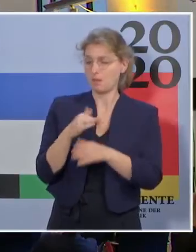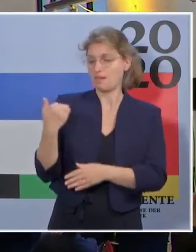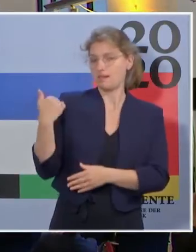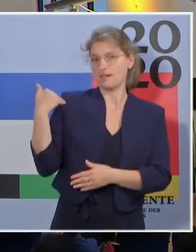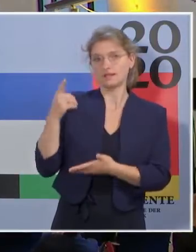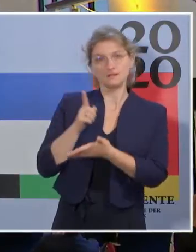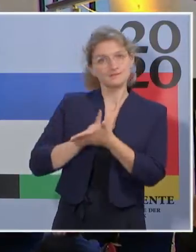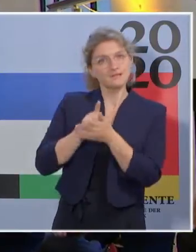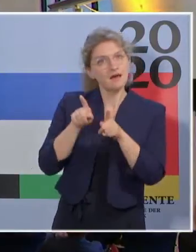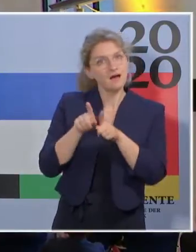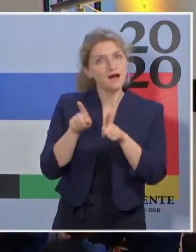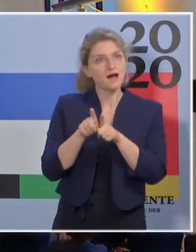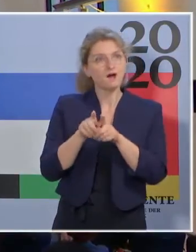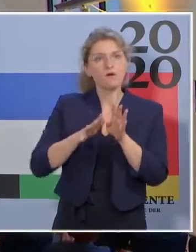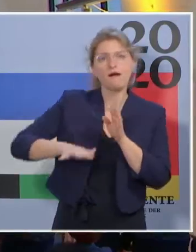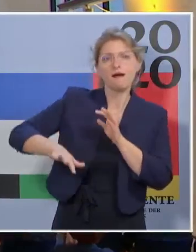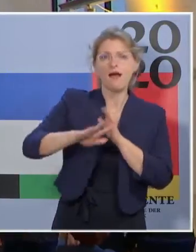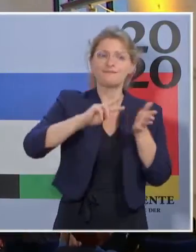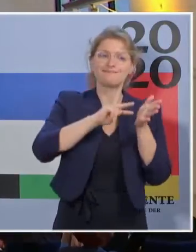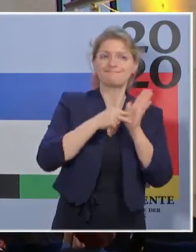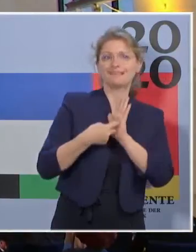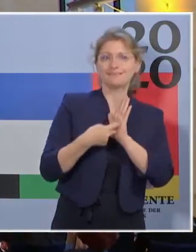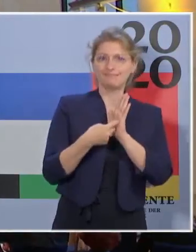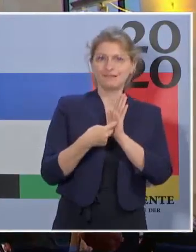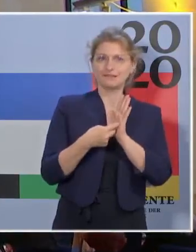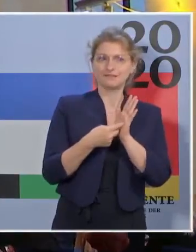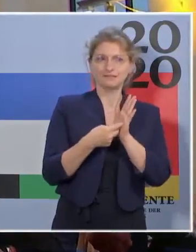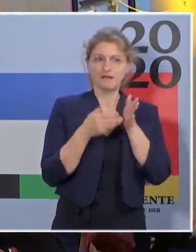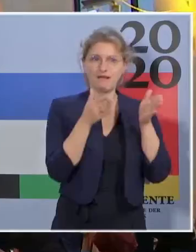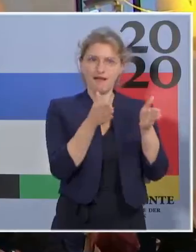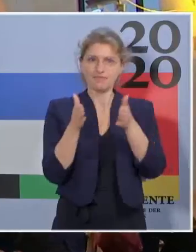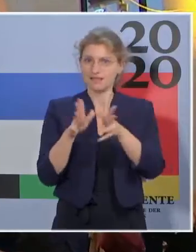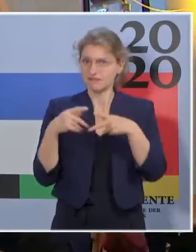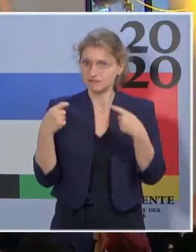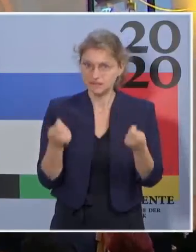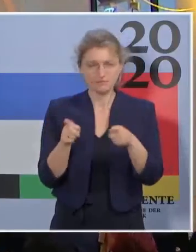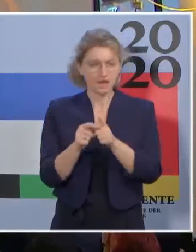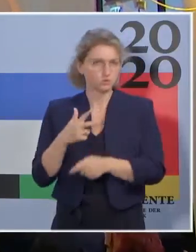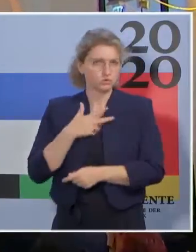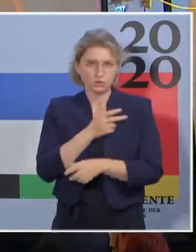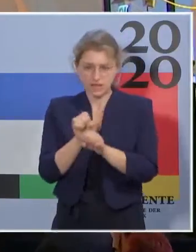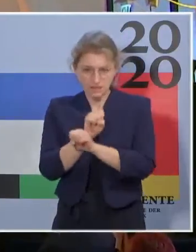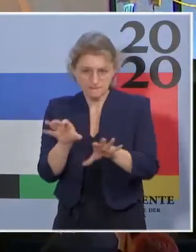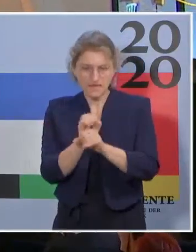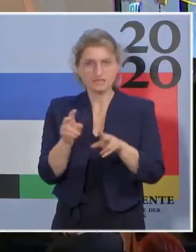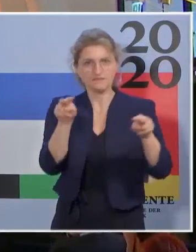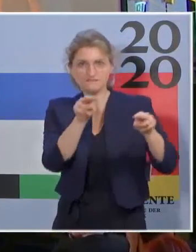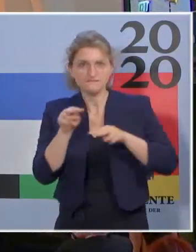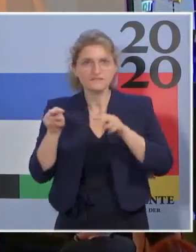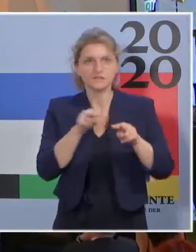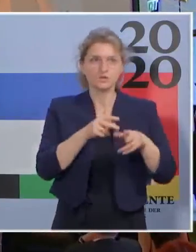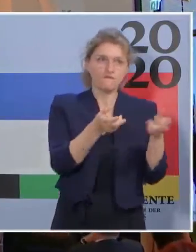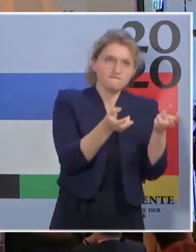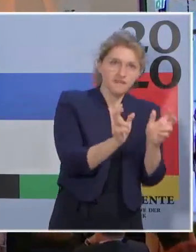auf allen technologischen Kanälen, die es gibt, bis hin zu den sozialen Medien, zu Video, zu